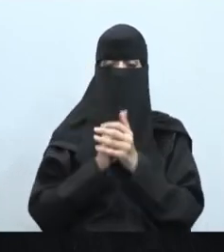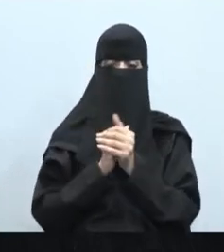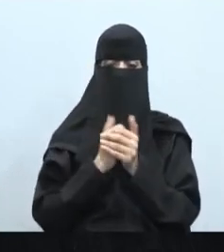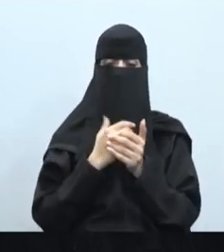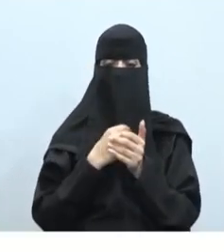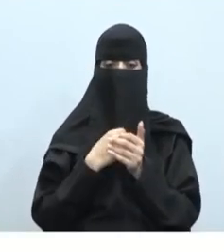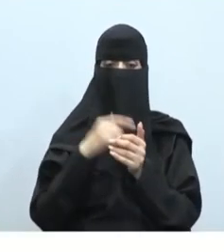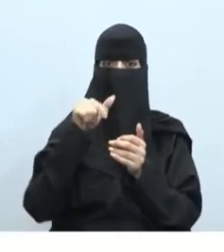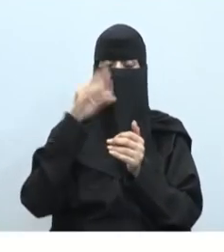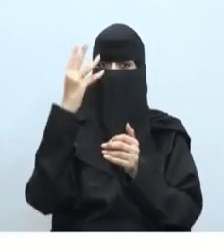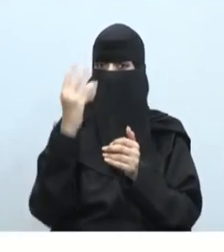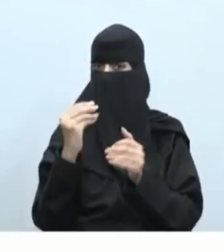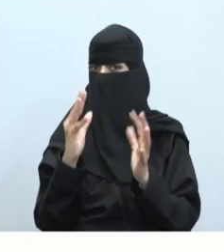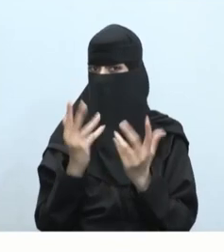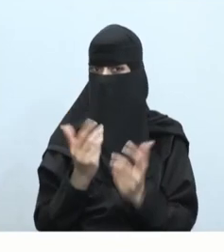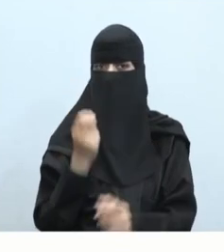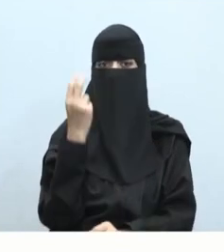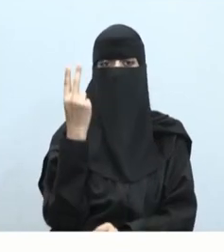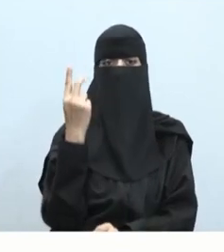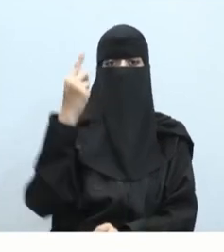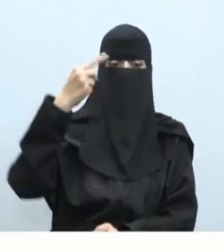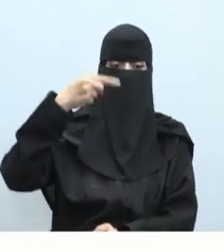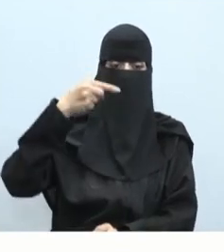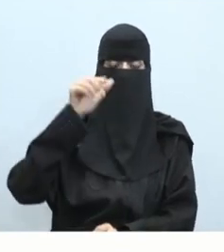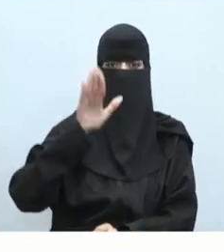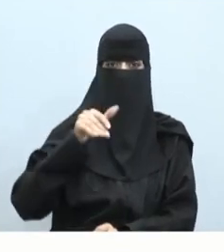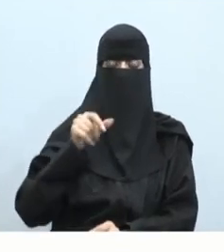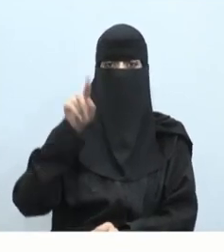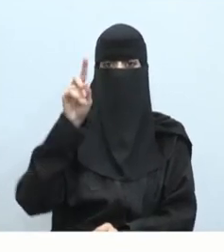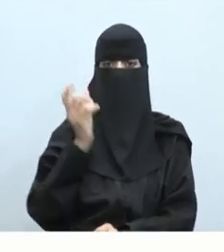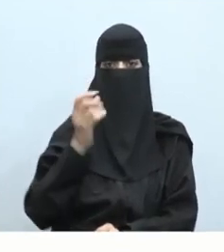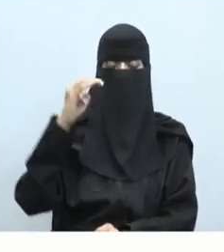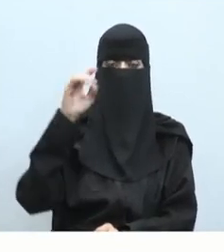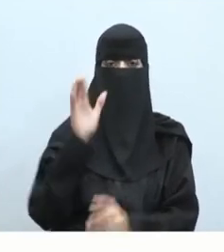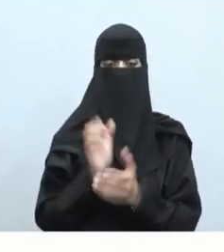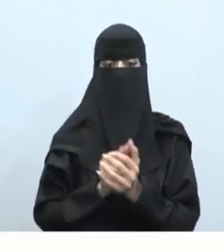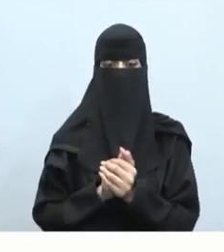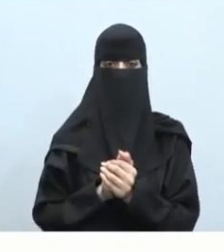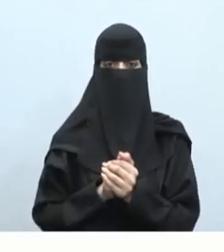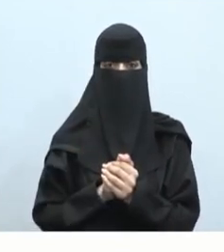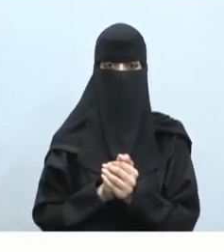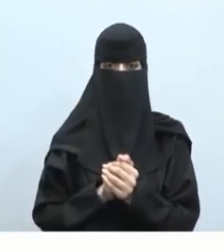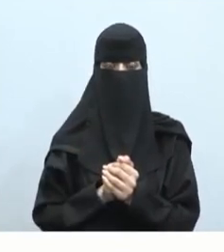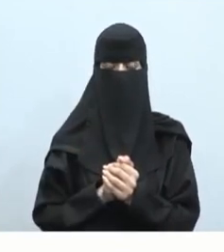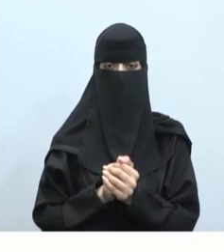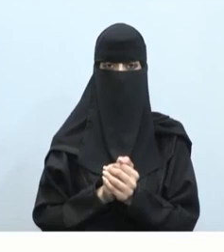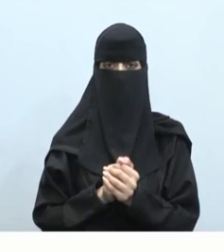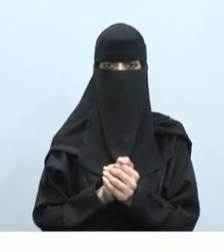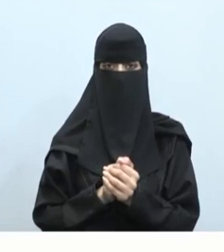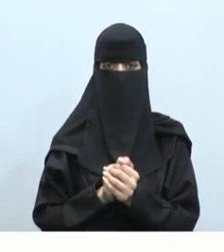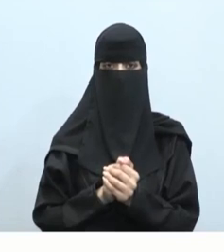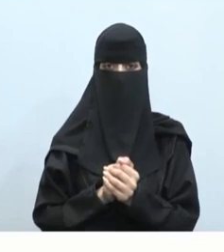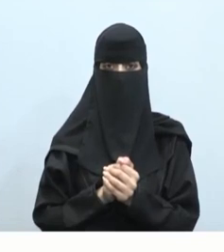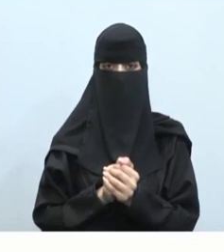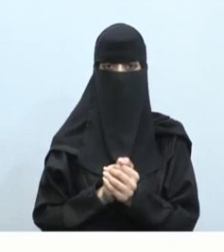لكم ان عددها ابناء وبنات الطلاب 12 برجا اثنى عشر برجا